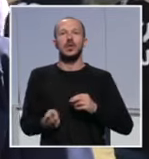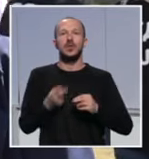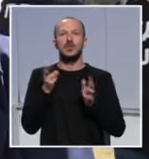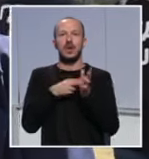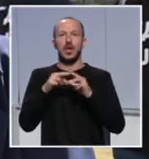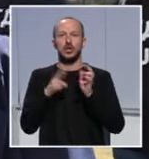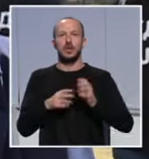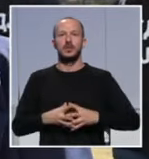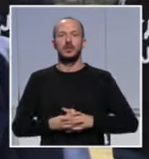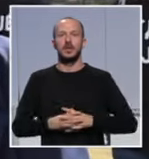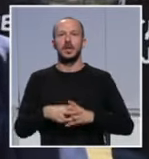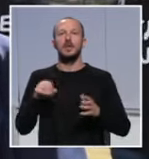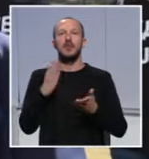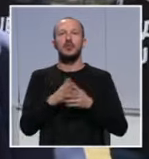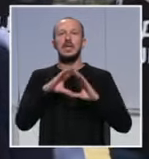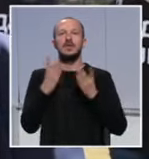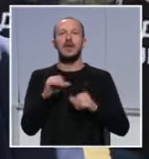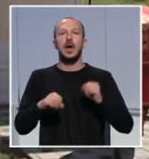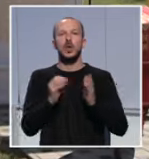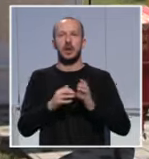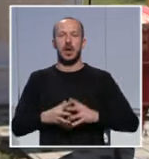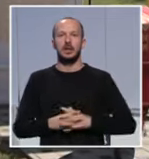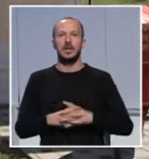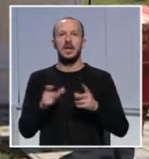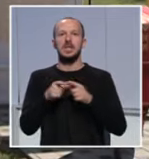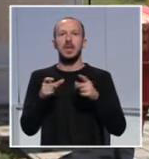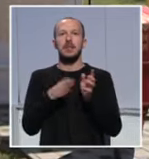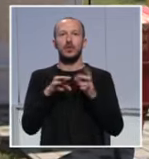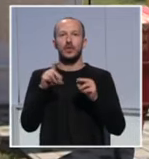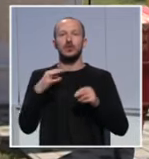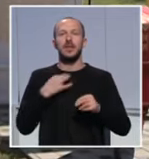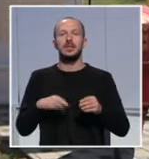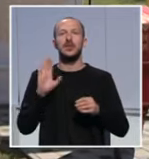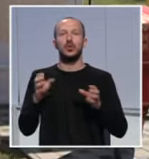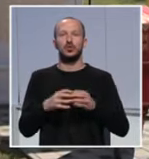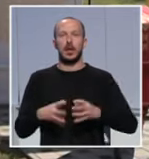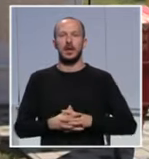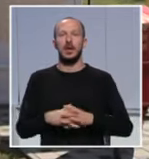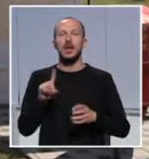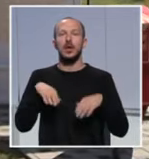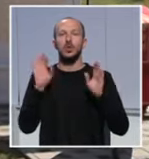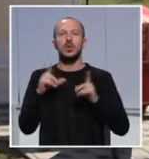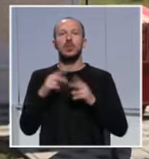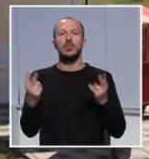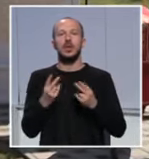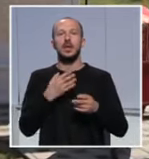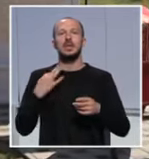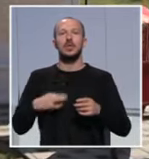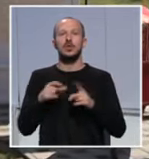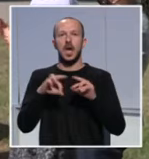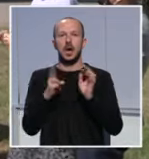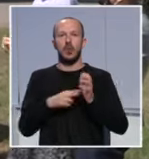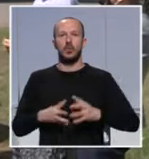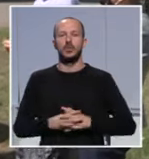dostojanstven način, da to sve bude kako treba. Smilja Mitrović, predsjednica je ovog udruženja, ne odustaje od potrage za sinom